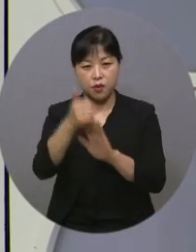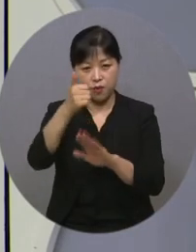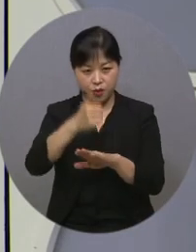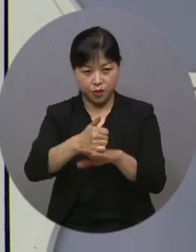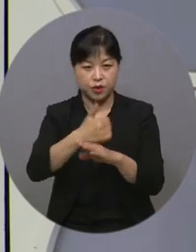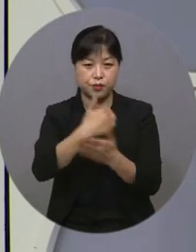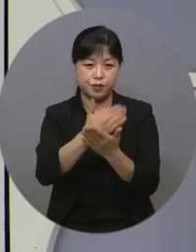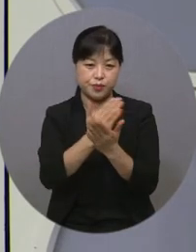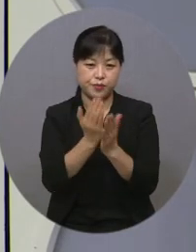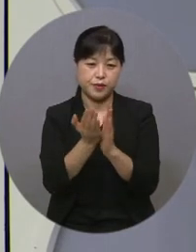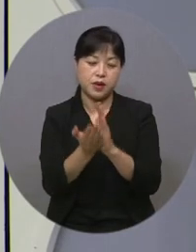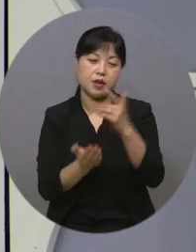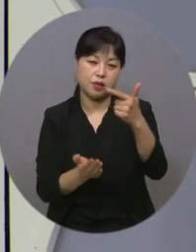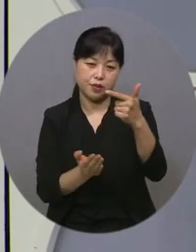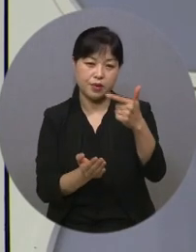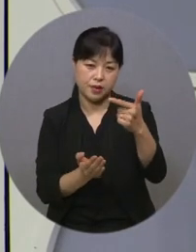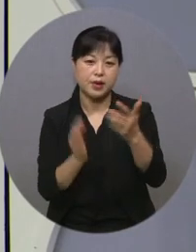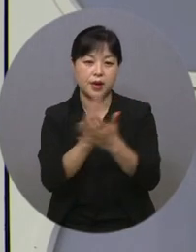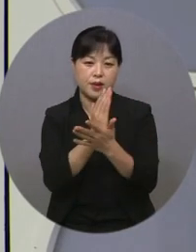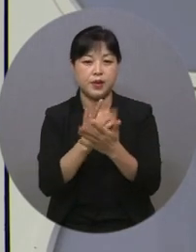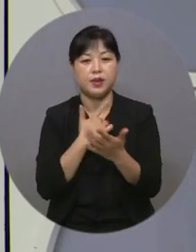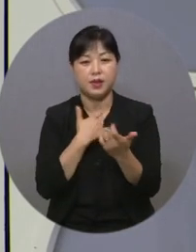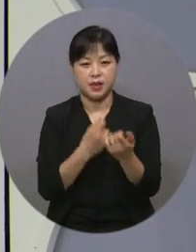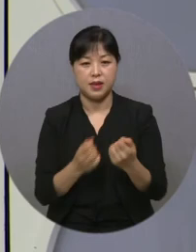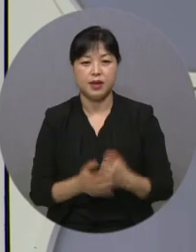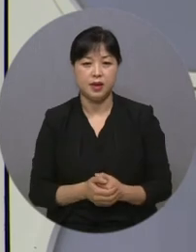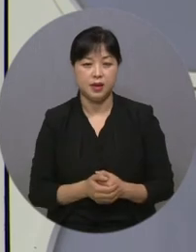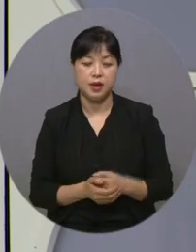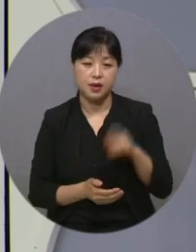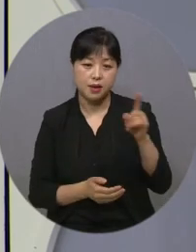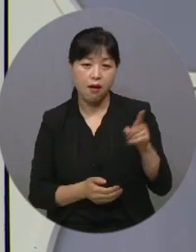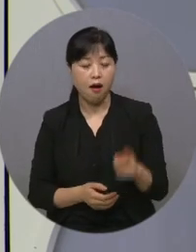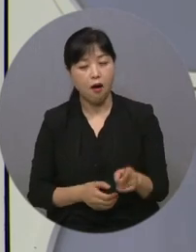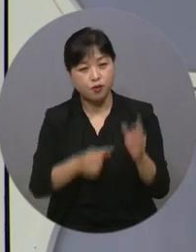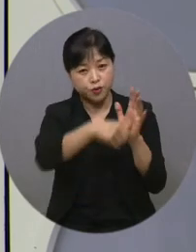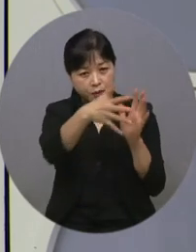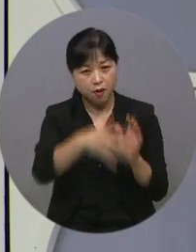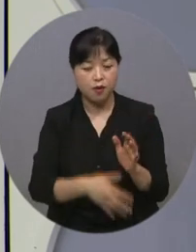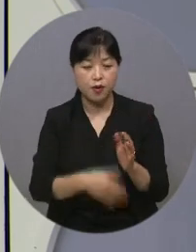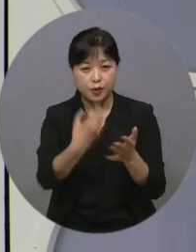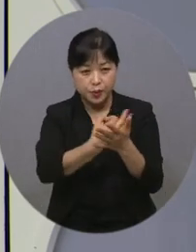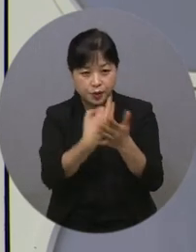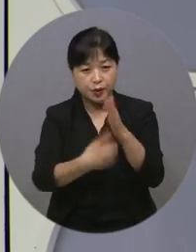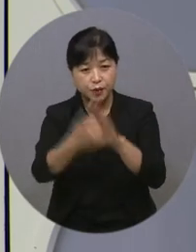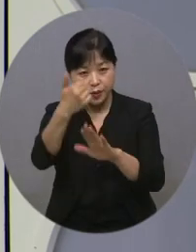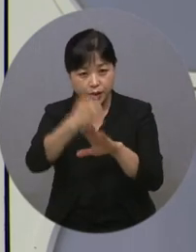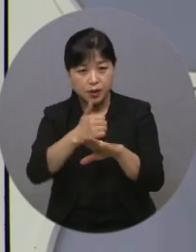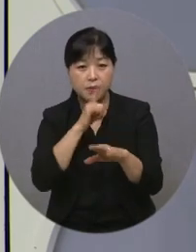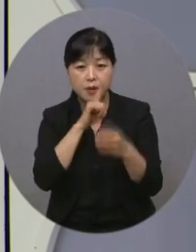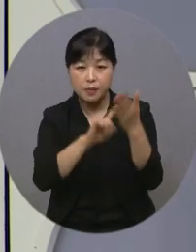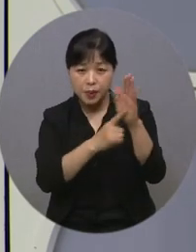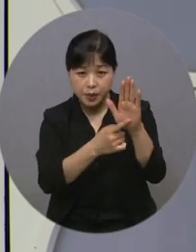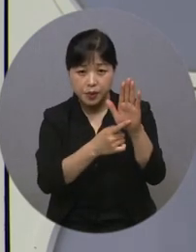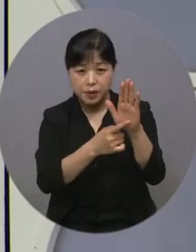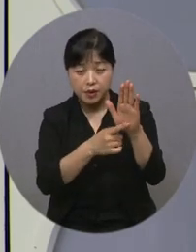6개로 분야를 나눴어요. 우리가 유명해졌다, 돈 벌었다, 성공했다고 표현하는데